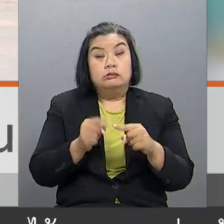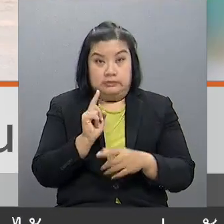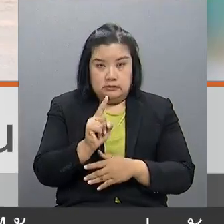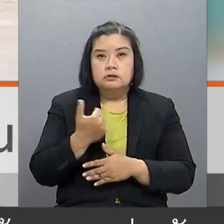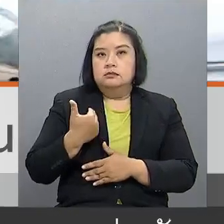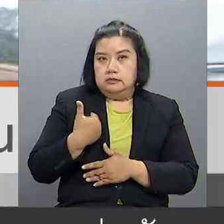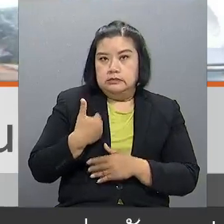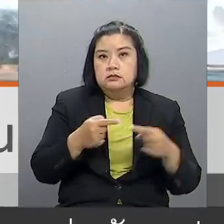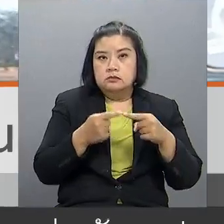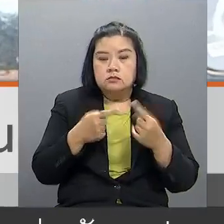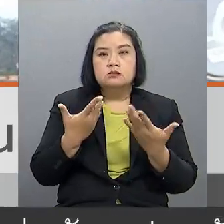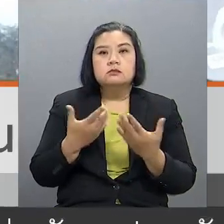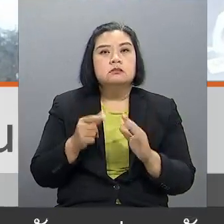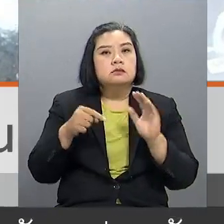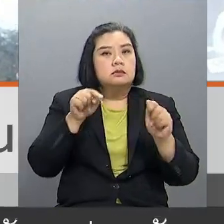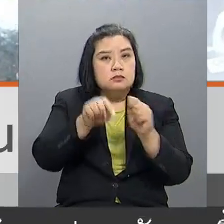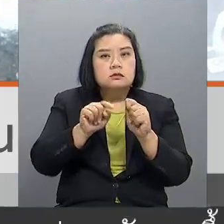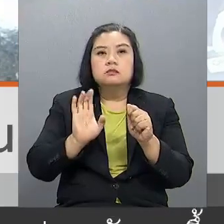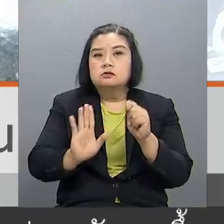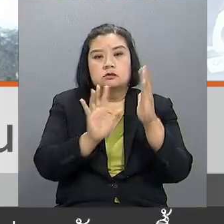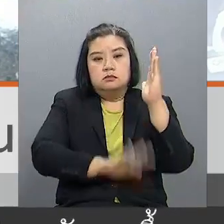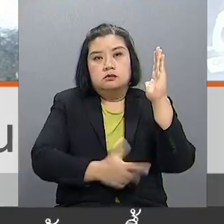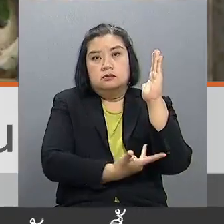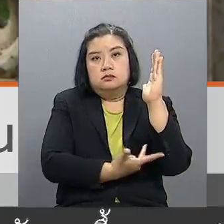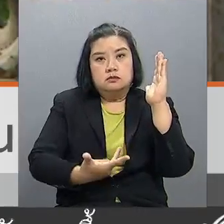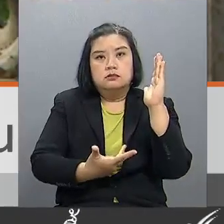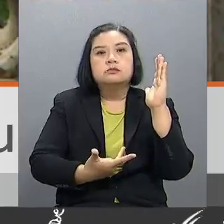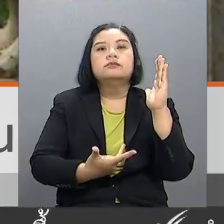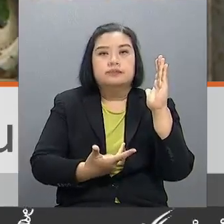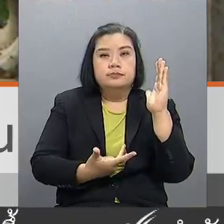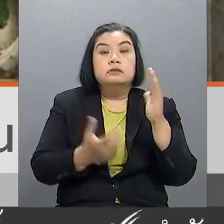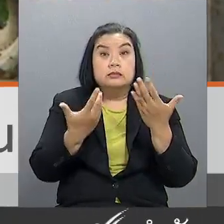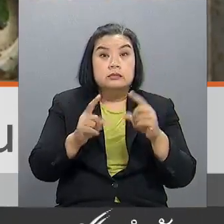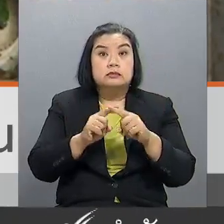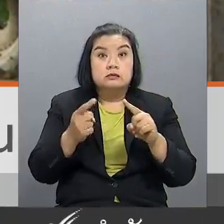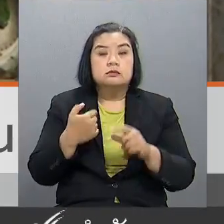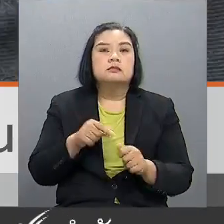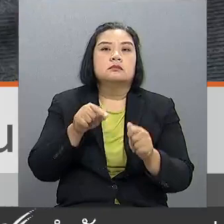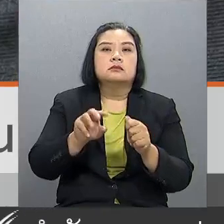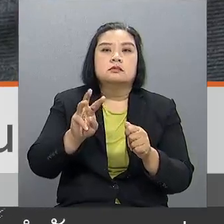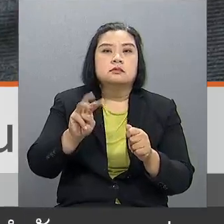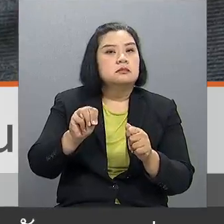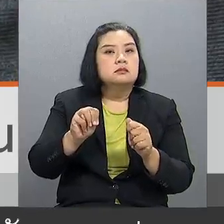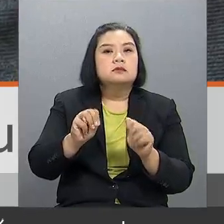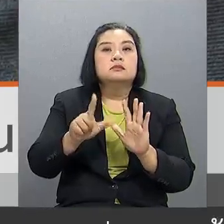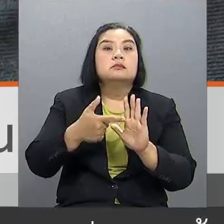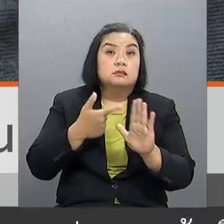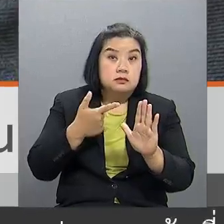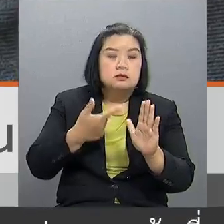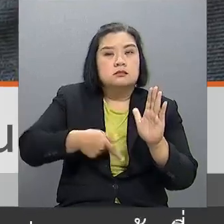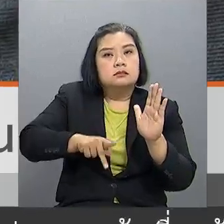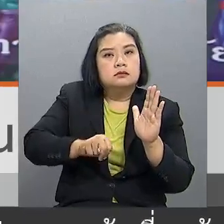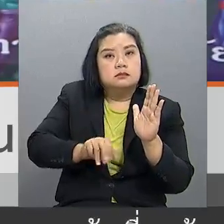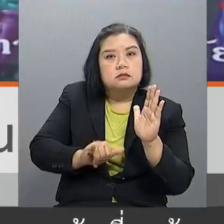เกือบทุกอำเภอในพื้นที่ 3จังหวัดชายแดนภาคใต้นะครับยกเว้นอำเภอแม่ลานอาเภอไม้แก่นจังหวัดปัตตานีอำเภอ